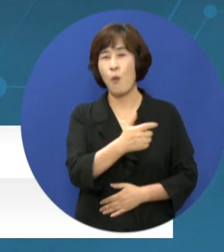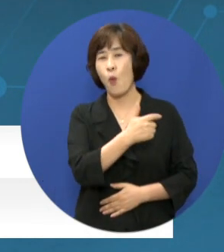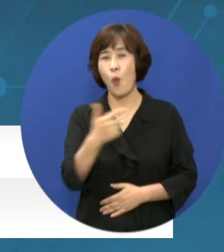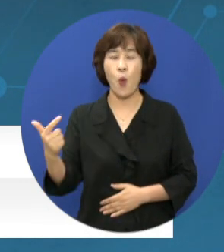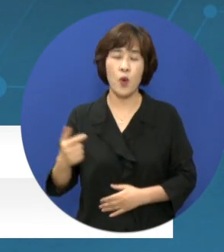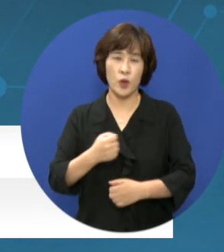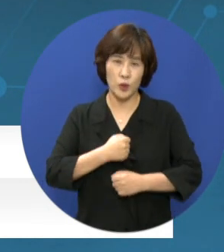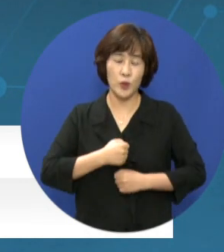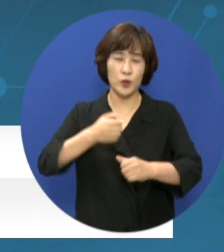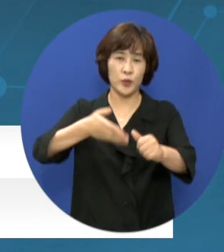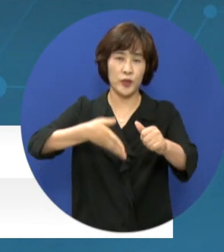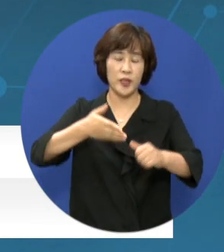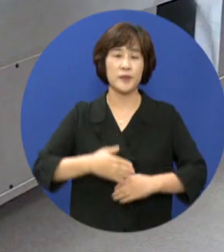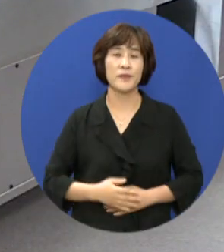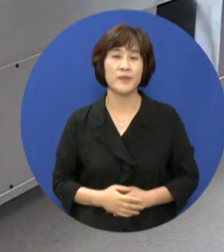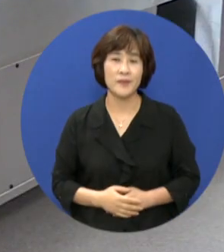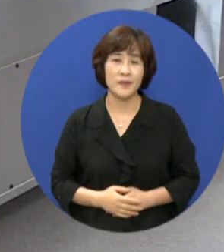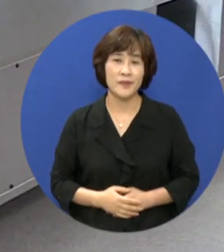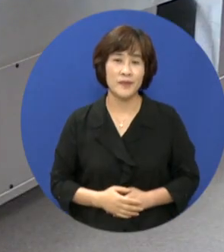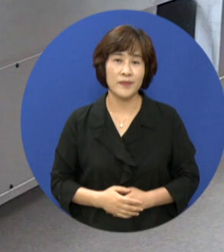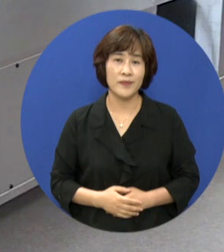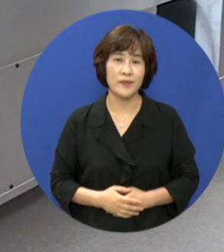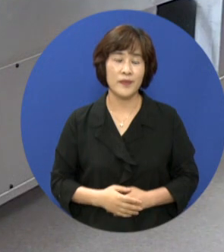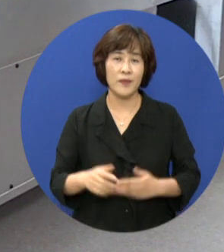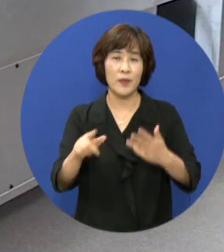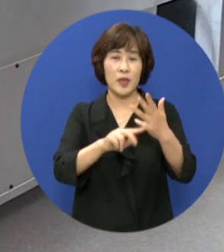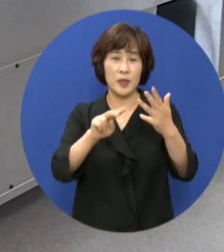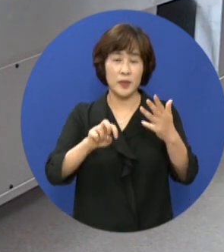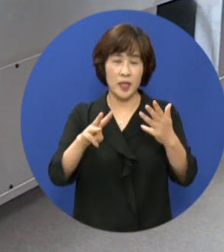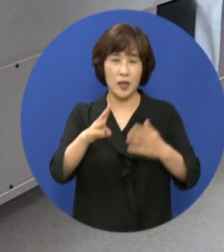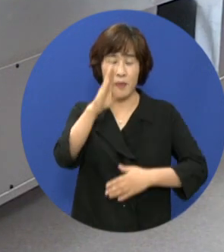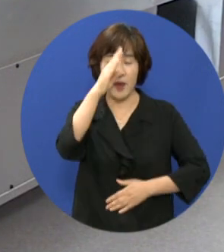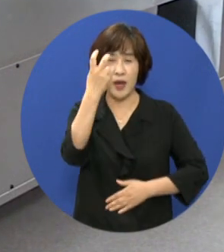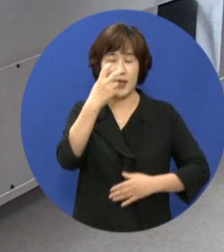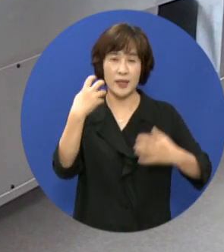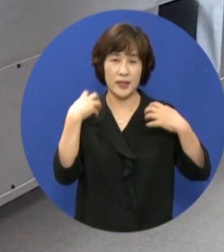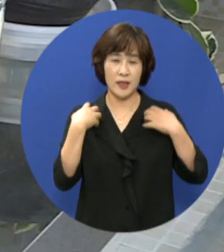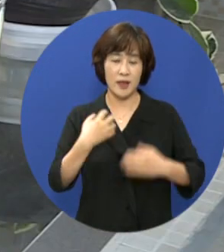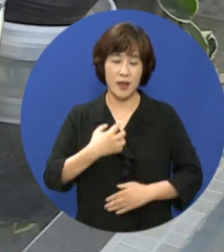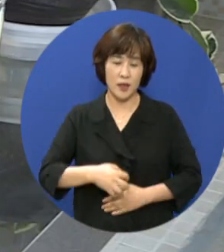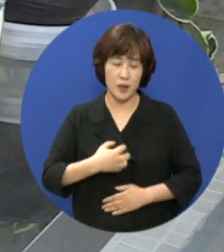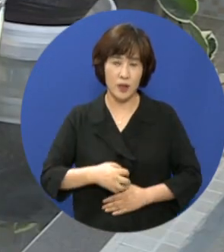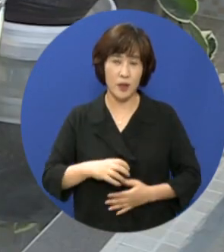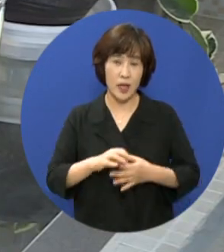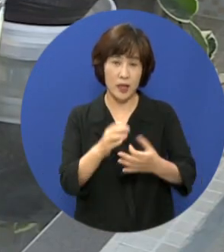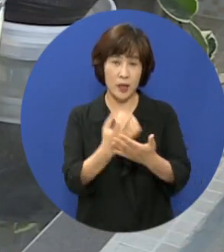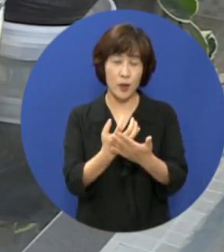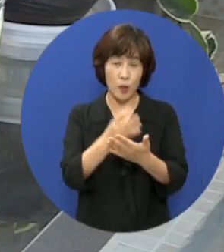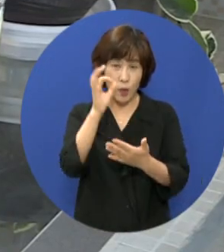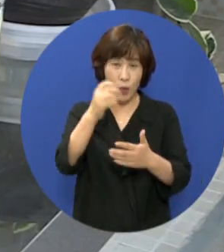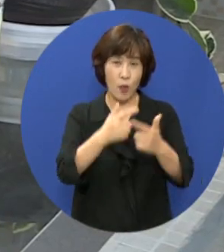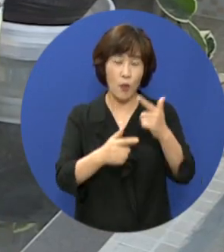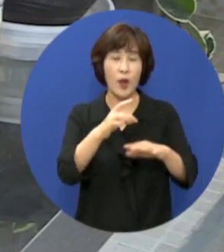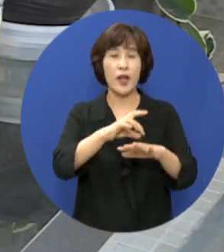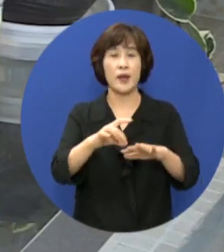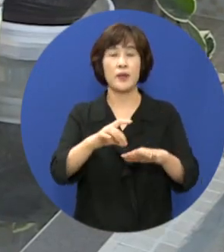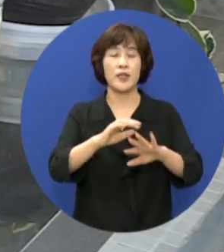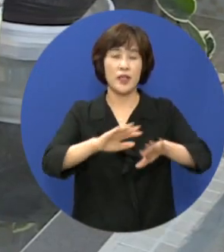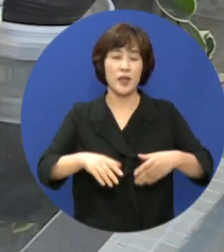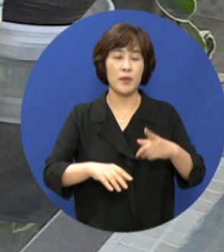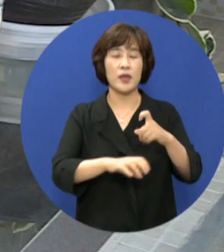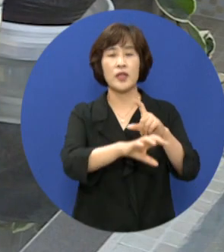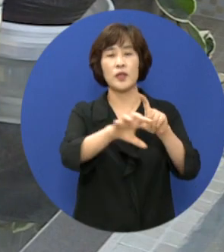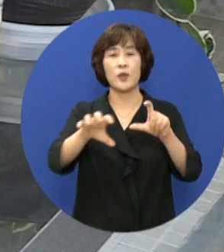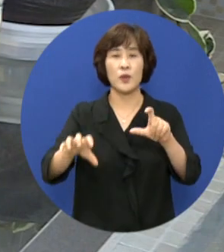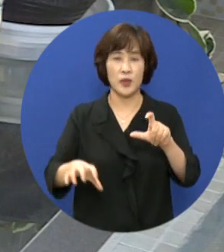있어 주의가 필요합니다 23일 기준 질병관리 청 식중독 예측 지도에 따르면 목포와 해남 등 전남